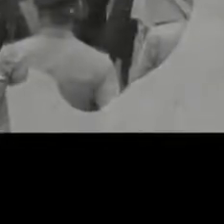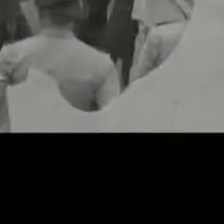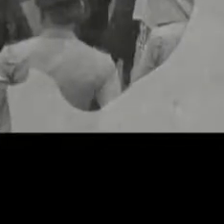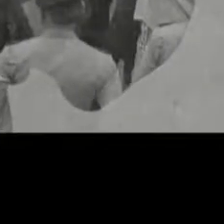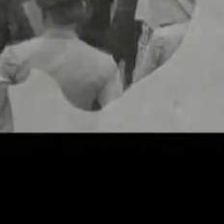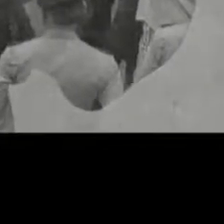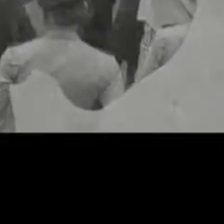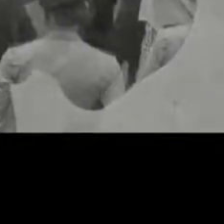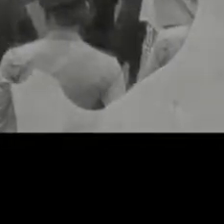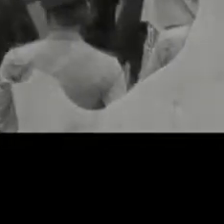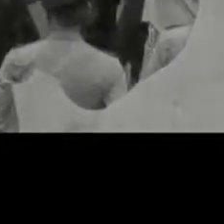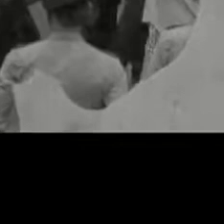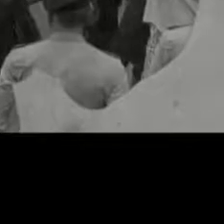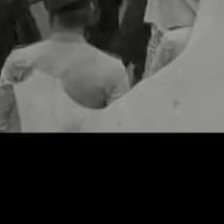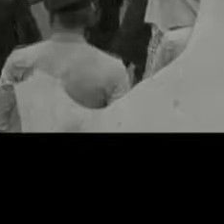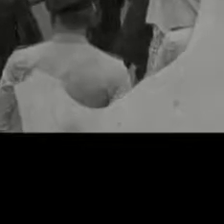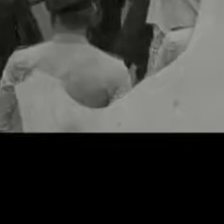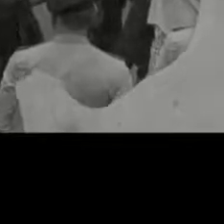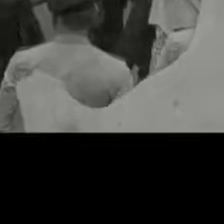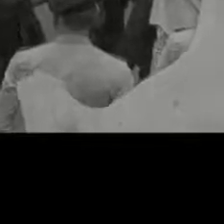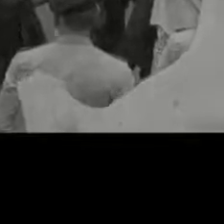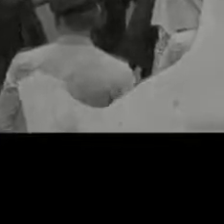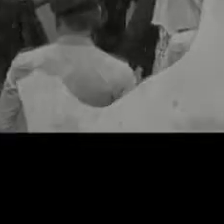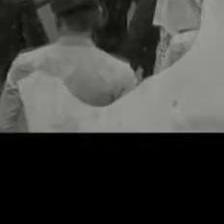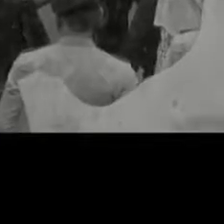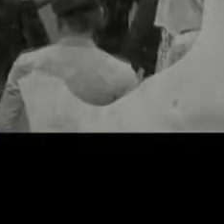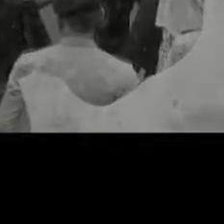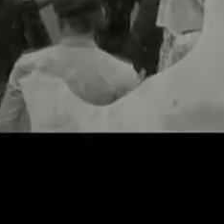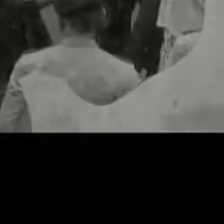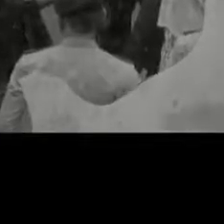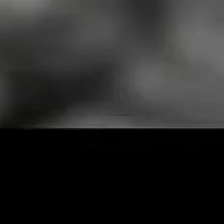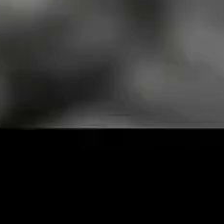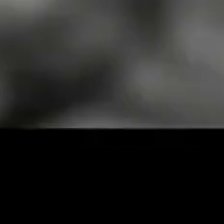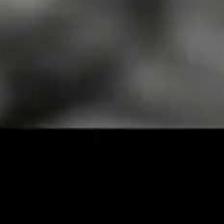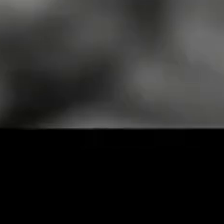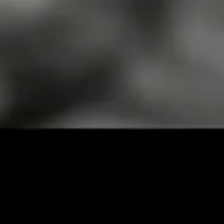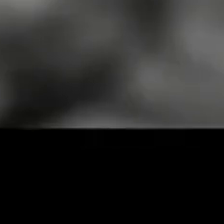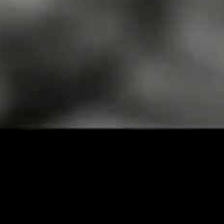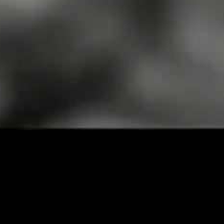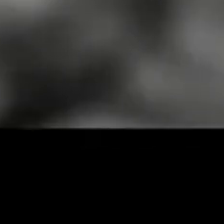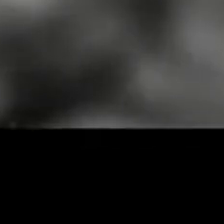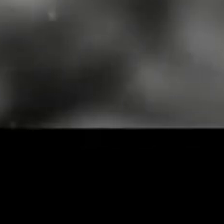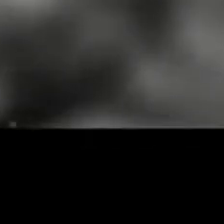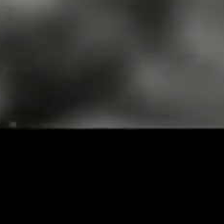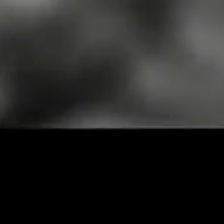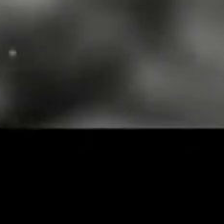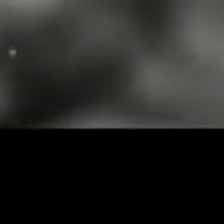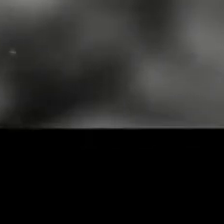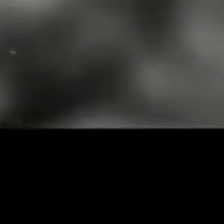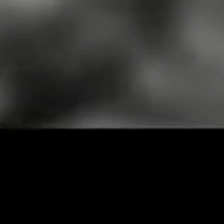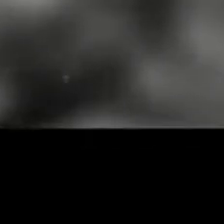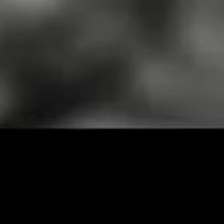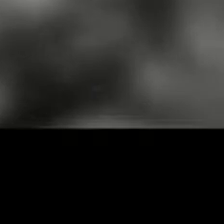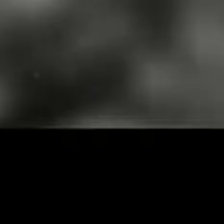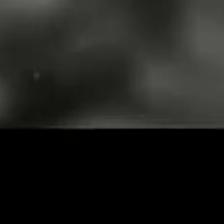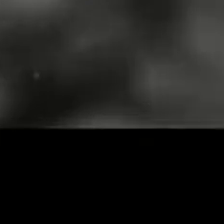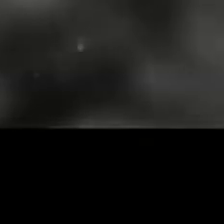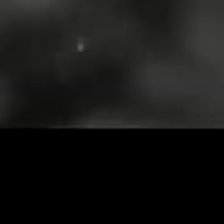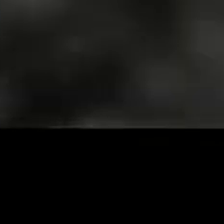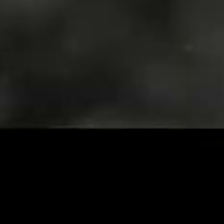asal kalian tidak membawa ego bergerombol di sana-sini berhak high mengabaikan yang